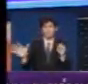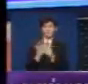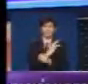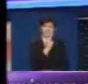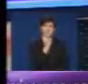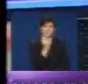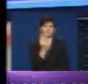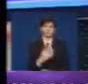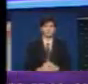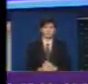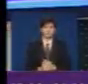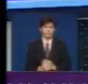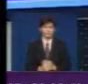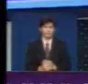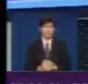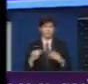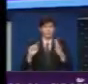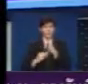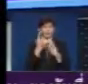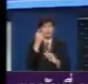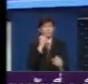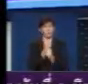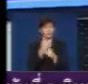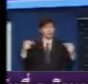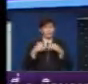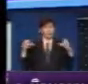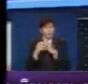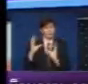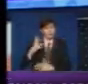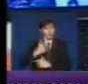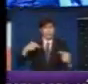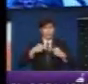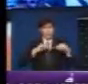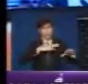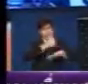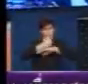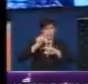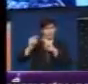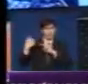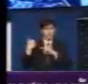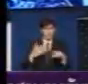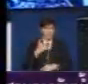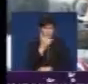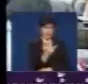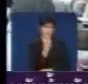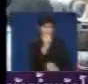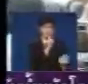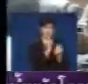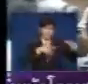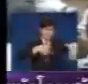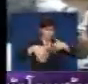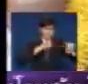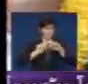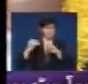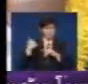ากคุณผู้ชมกันด้วยนะคะเดี๋ยวเราจะไปก็เริ่มกันที่พรรคประชาธิปัตย์ค่ะแกนนำพรรคก็ลงพื้นที่ที่ซอยละลายทรัพย์นะคะเพื่อช่วยนาง